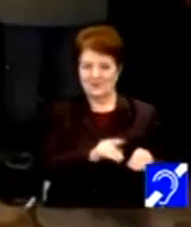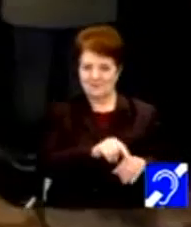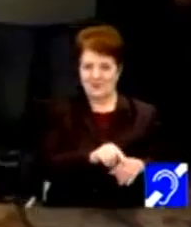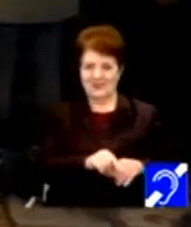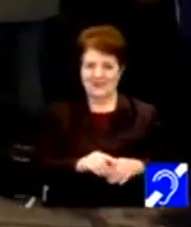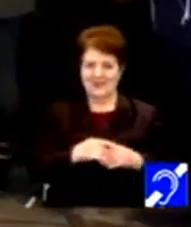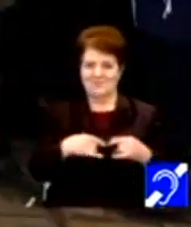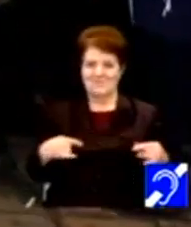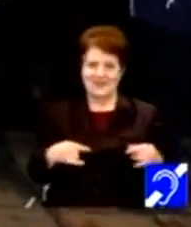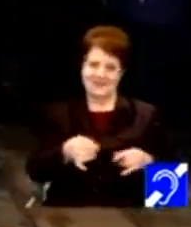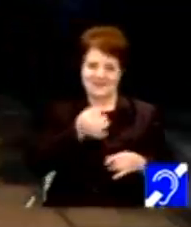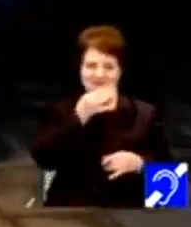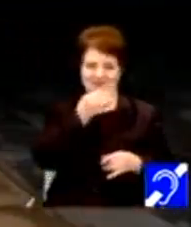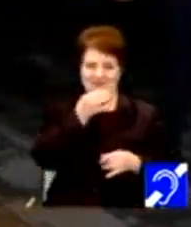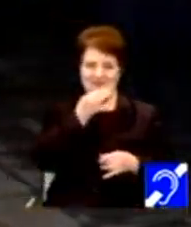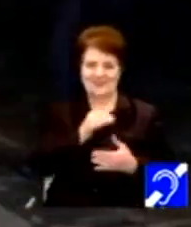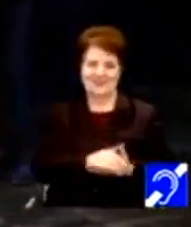banii.